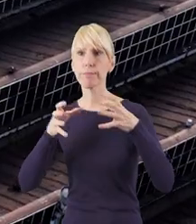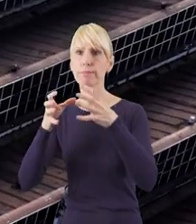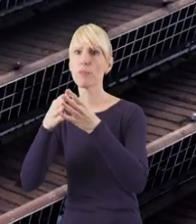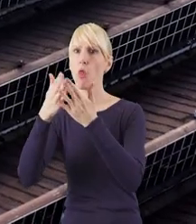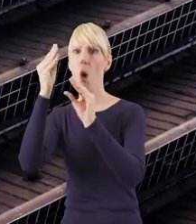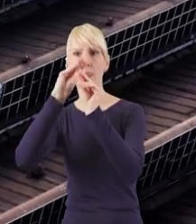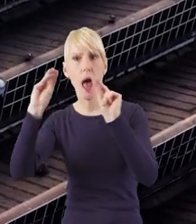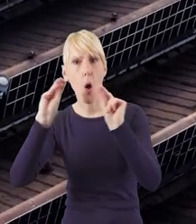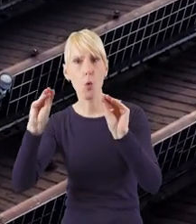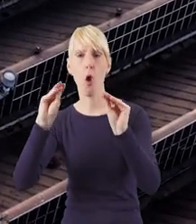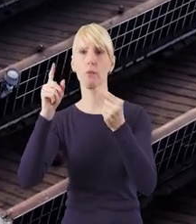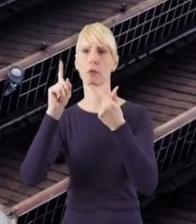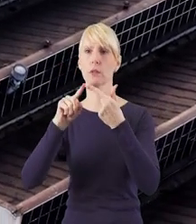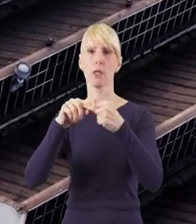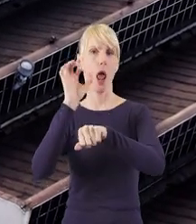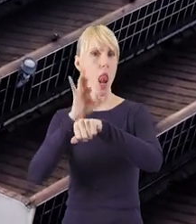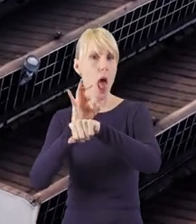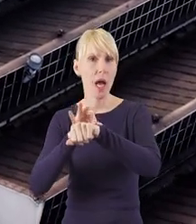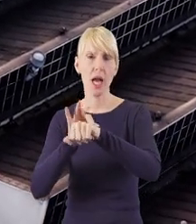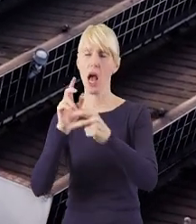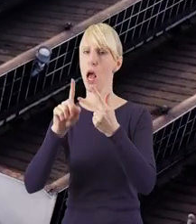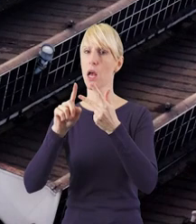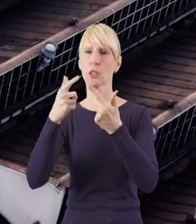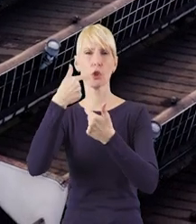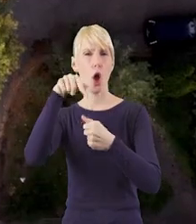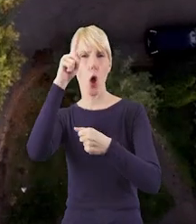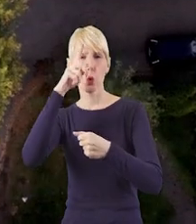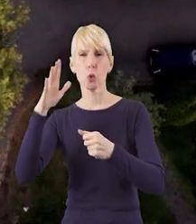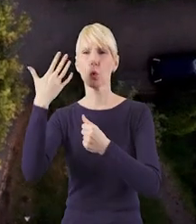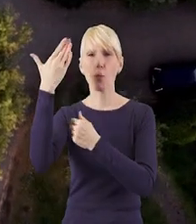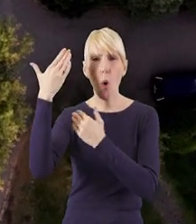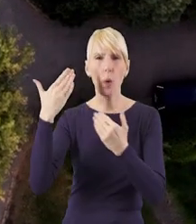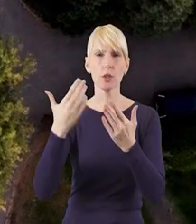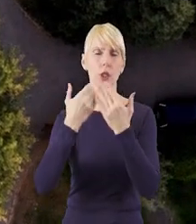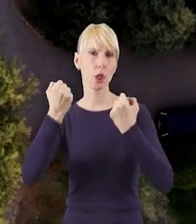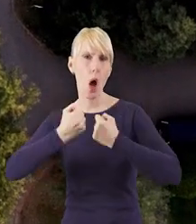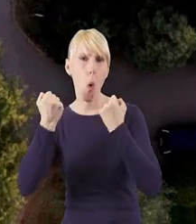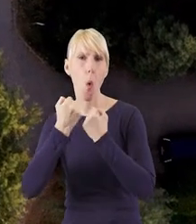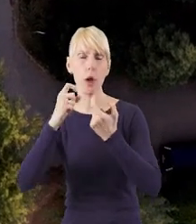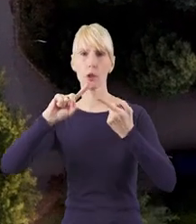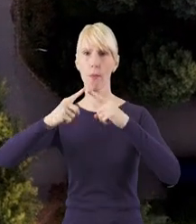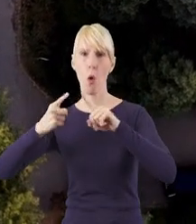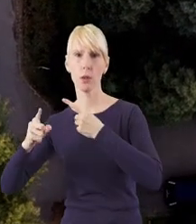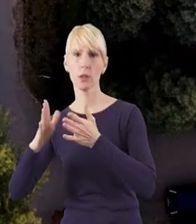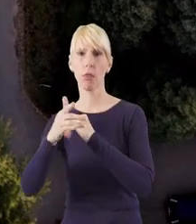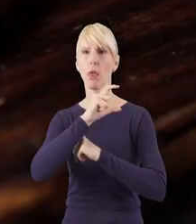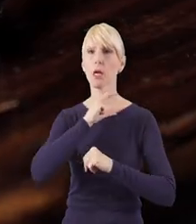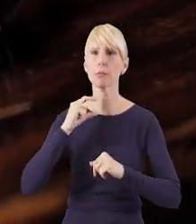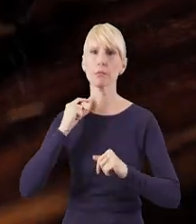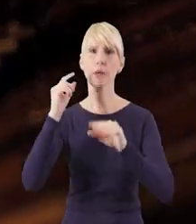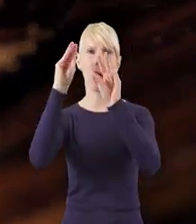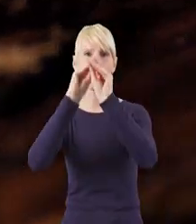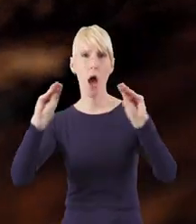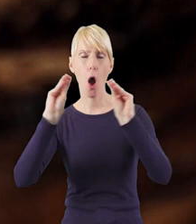Utytułowani naukowcy, lekarze i adwokaci, zasłużeni społecznicy i działacze polityczni, nauczyciele i duchowni,